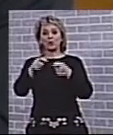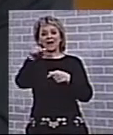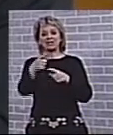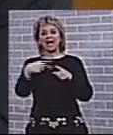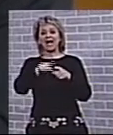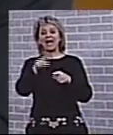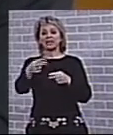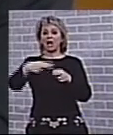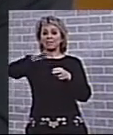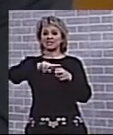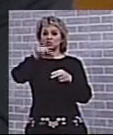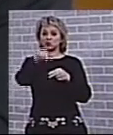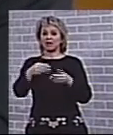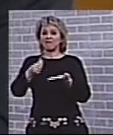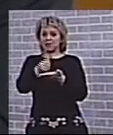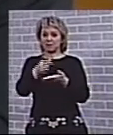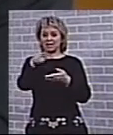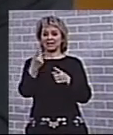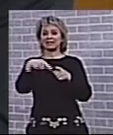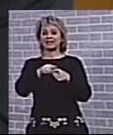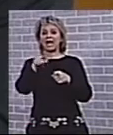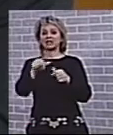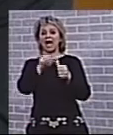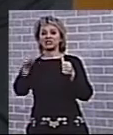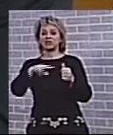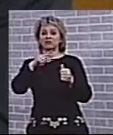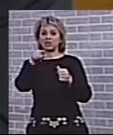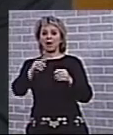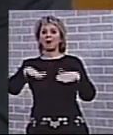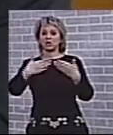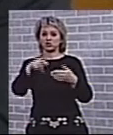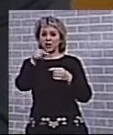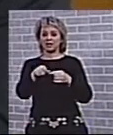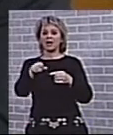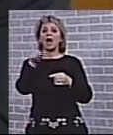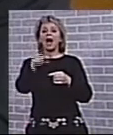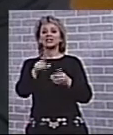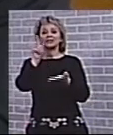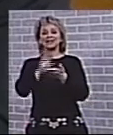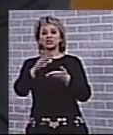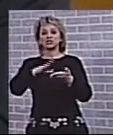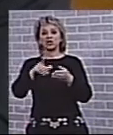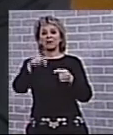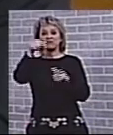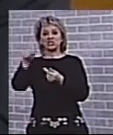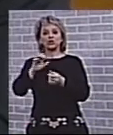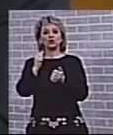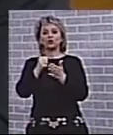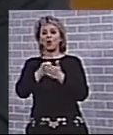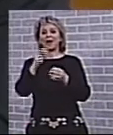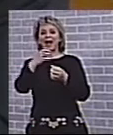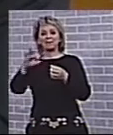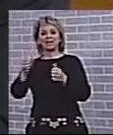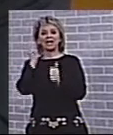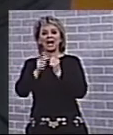управляющим – это компенсационные выплаты. На это я отдельное внимание обращаю. Они должны быть выверены до копейки по